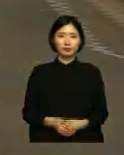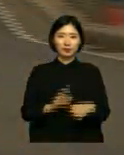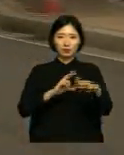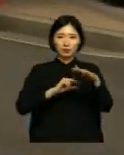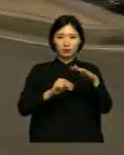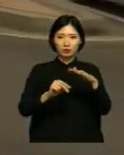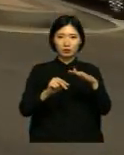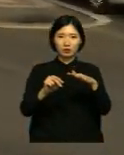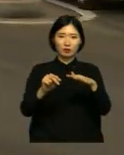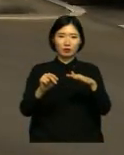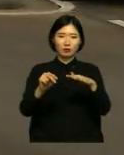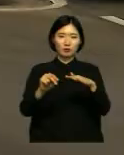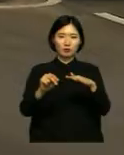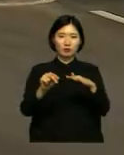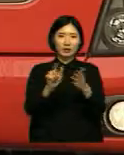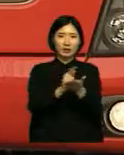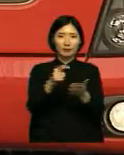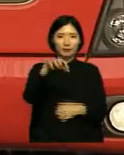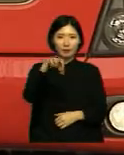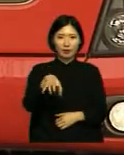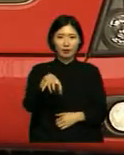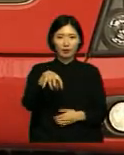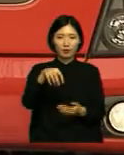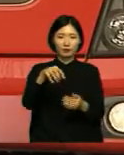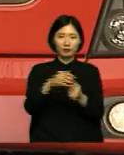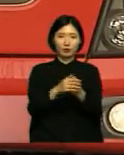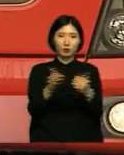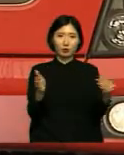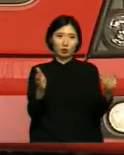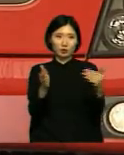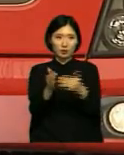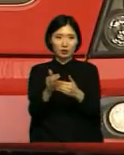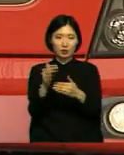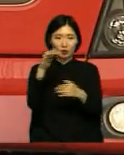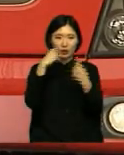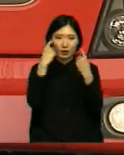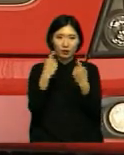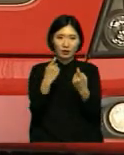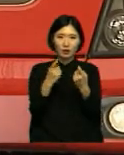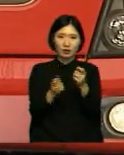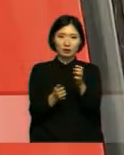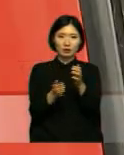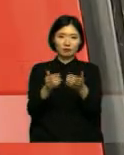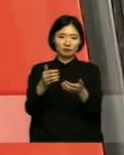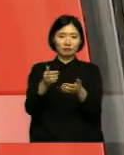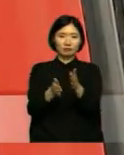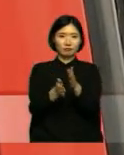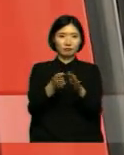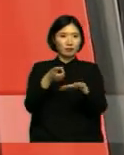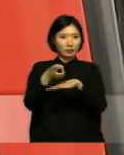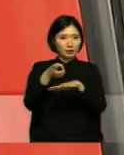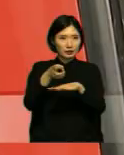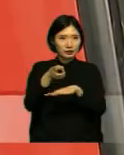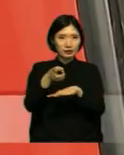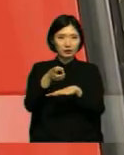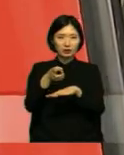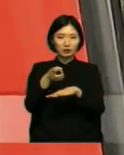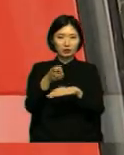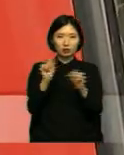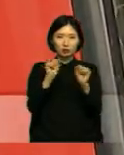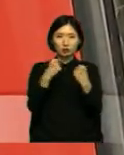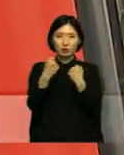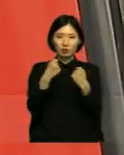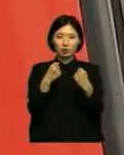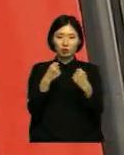전철이나 ITX를 타고 가평역에 내린 관광객들을 맞이하는 시티 투어 버스. 추운 겨울에도 버스는 금세